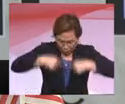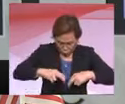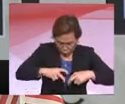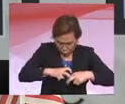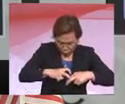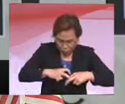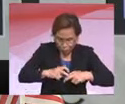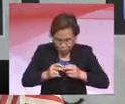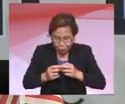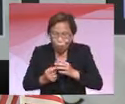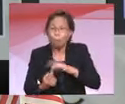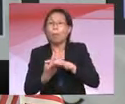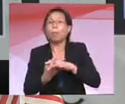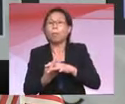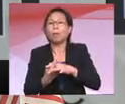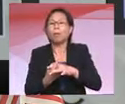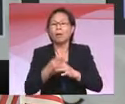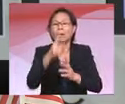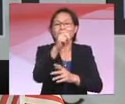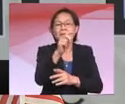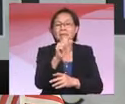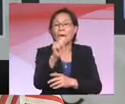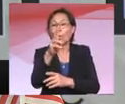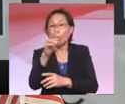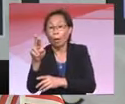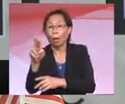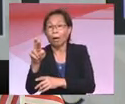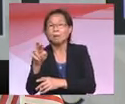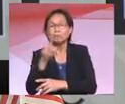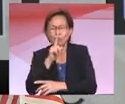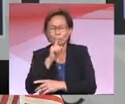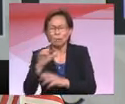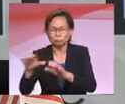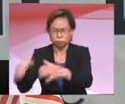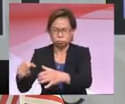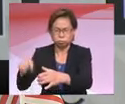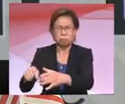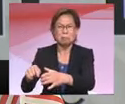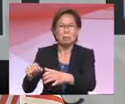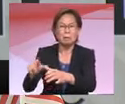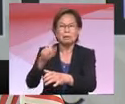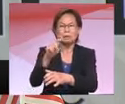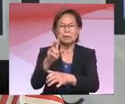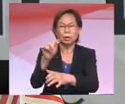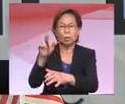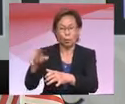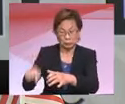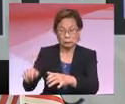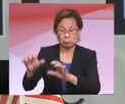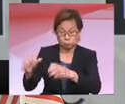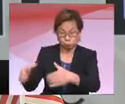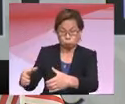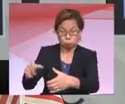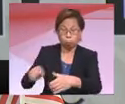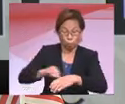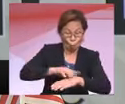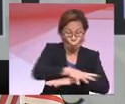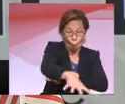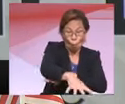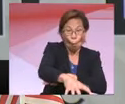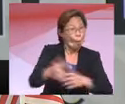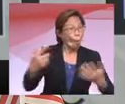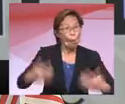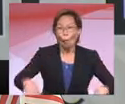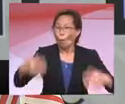Dan yang kedua ialah kluster Tawar. Memang kita dapati kluster Tawar ni jangkitan dia ataupun keboleh jangkitan dia adalah tinggi.